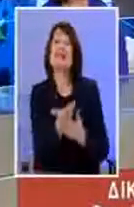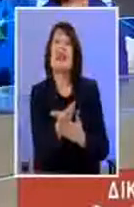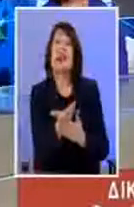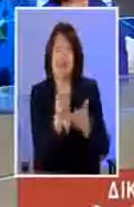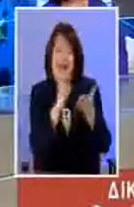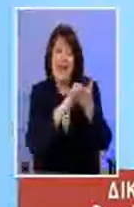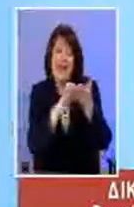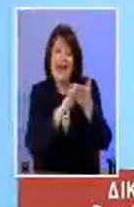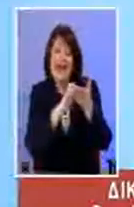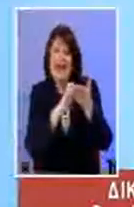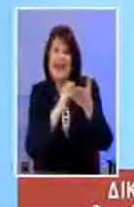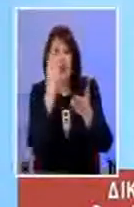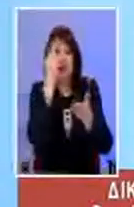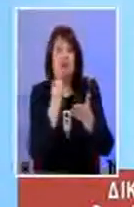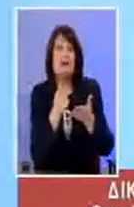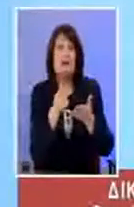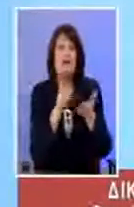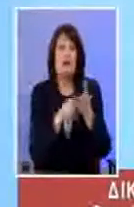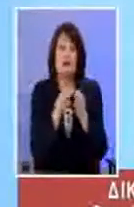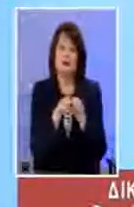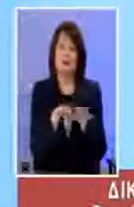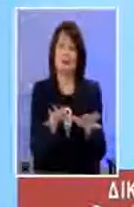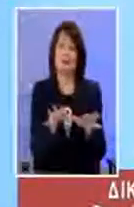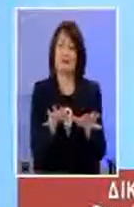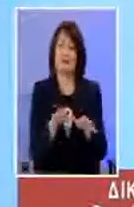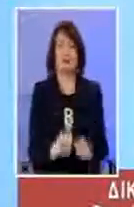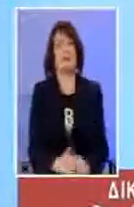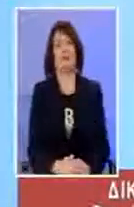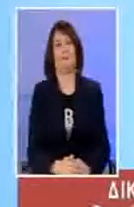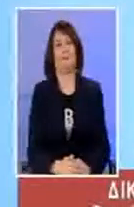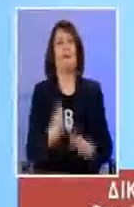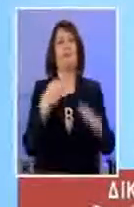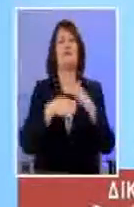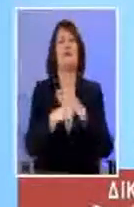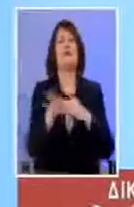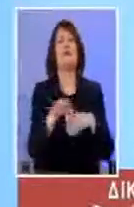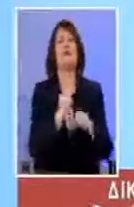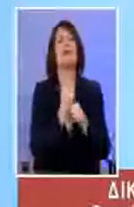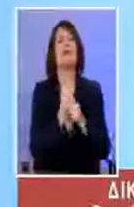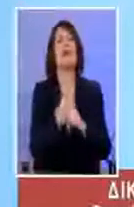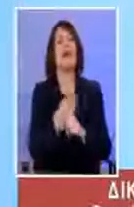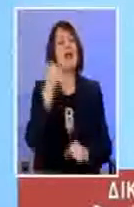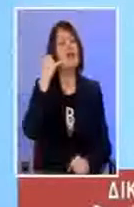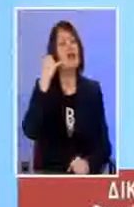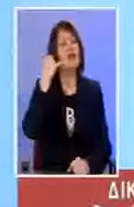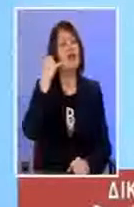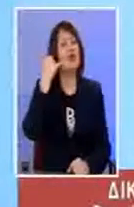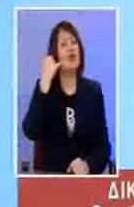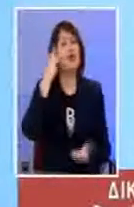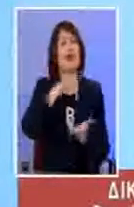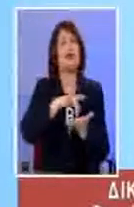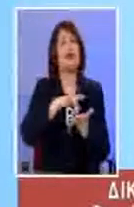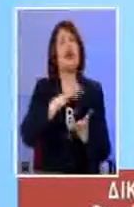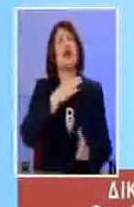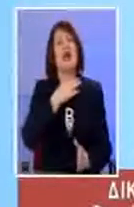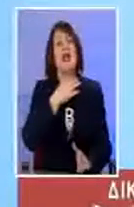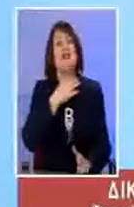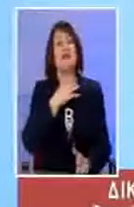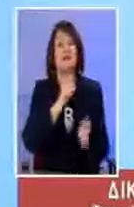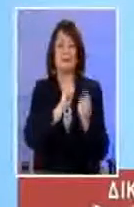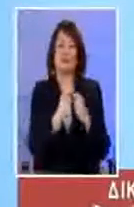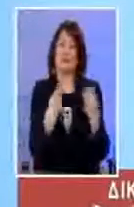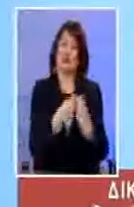να διαβρυνθεί αυτό. Προσβασιμότητα στην εργασία, ακόμα και τα τηλεφωνικά κέντρα χρειαζόταν κάποια προσαρμογή.